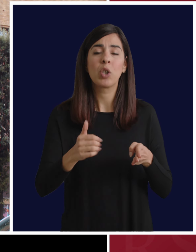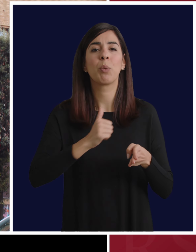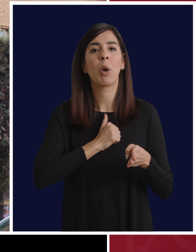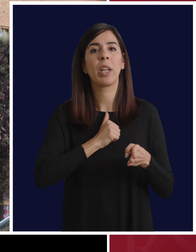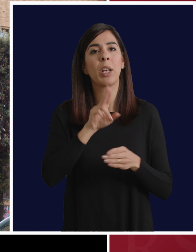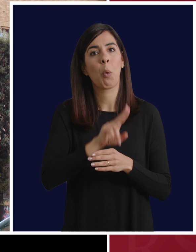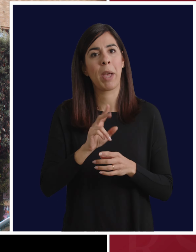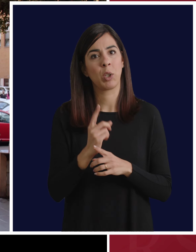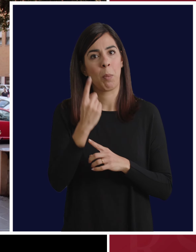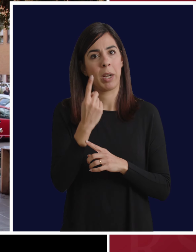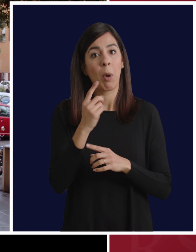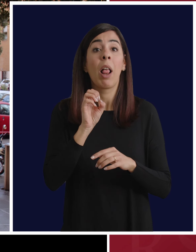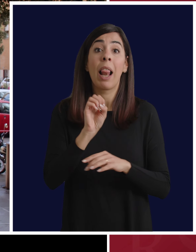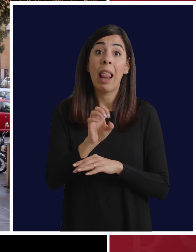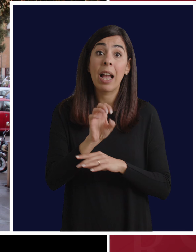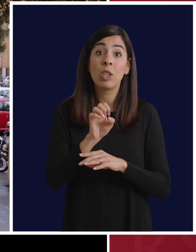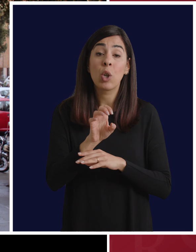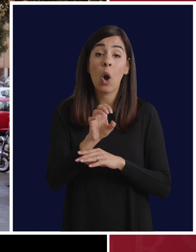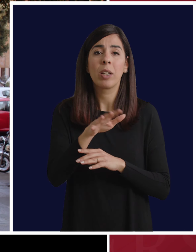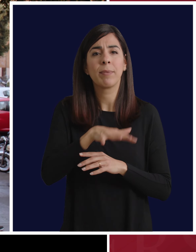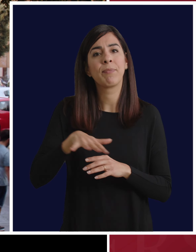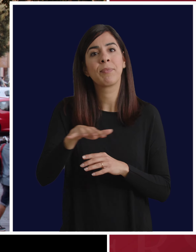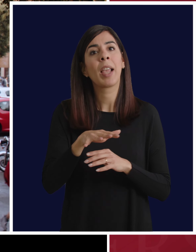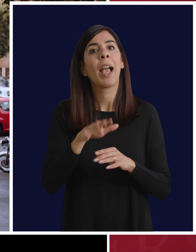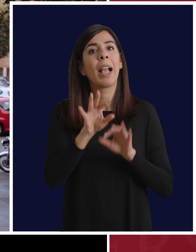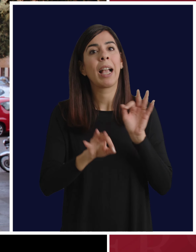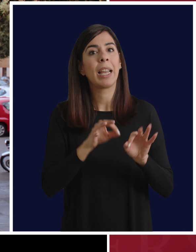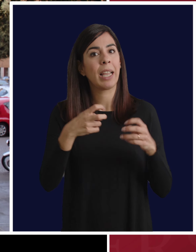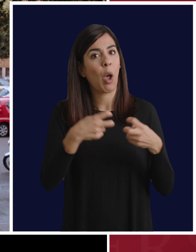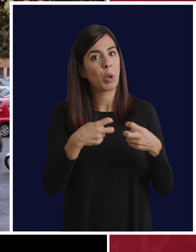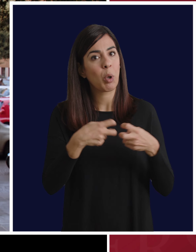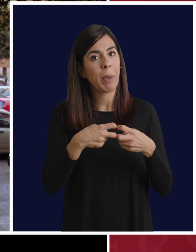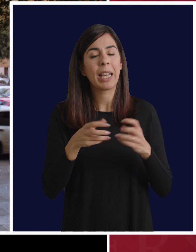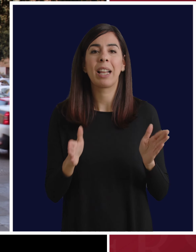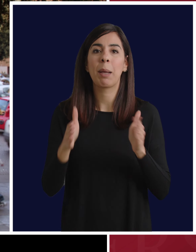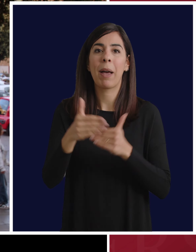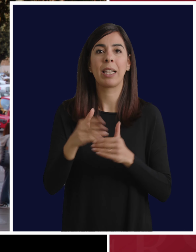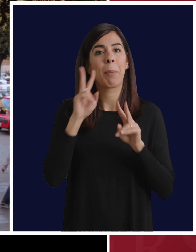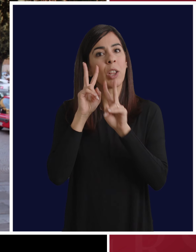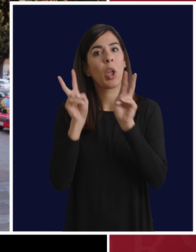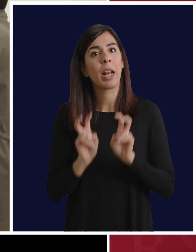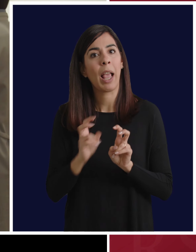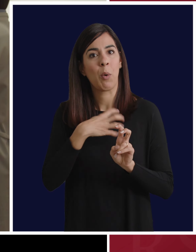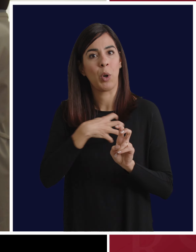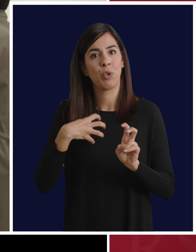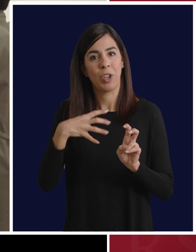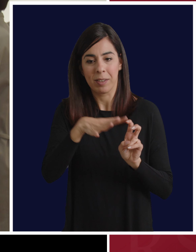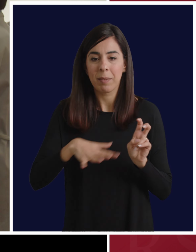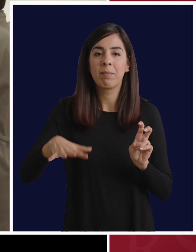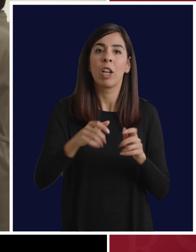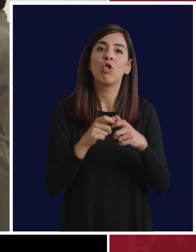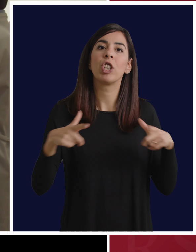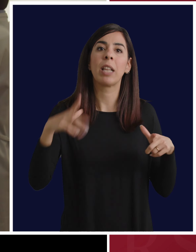Umberto I. Le lezioni si svolgono principalmente nella clinica ortopedica e nel dipartimento di neuroscienze che si trova all'interno della città